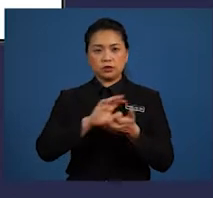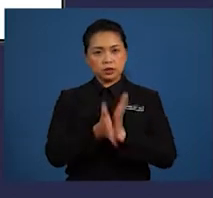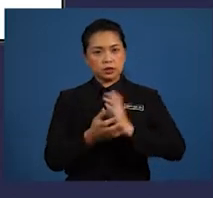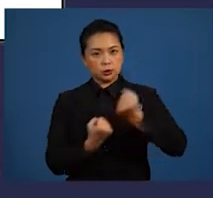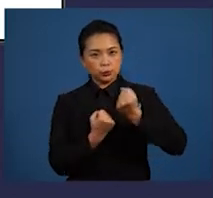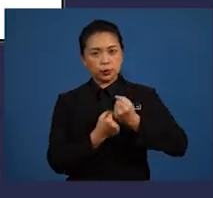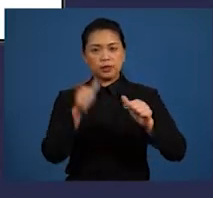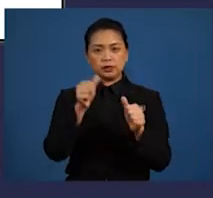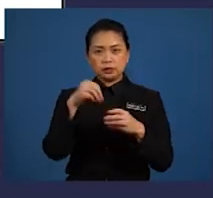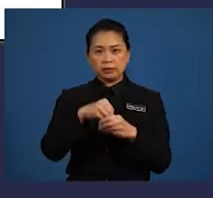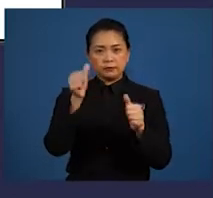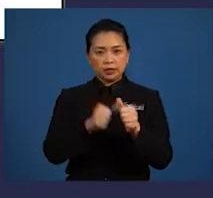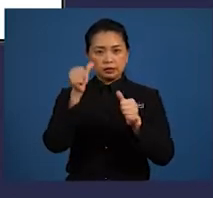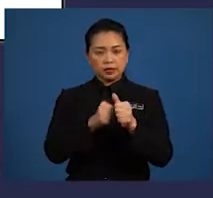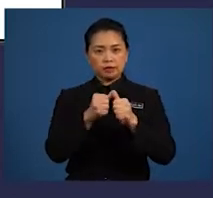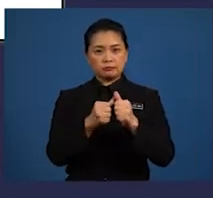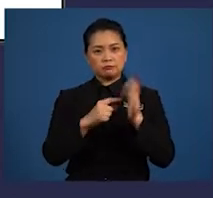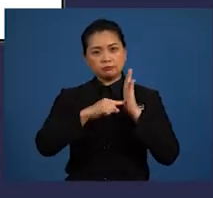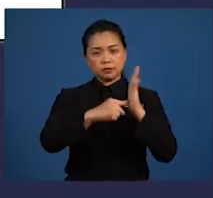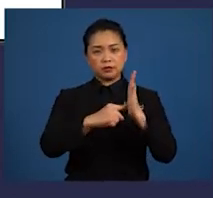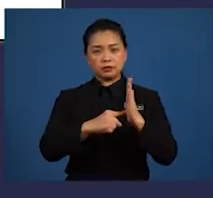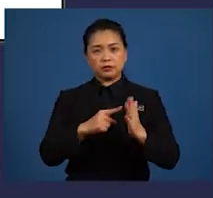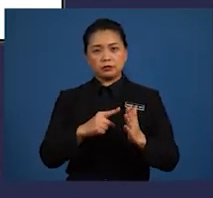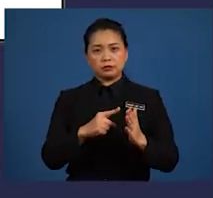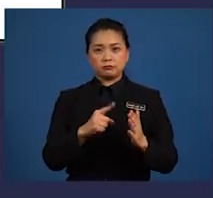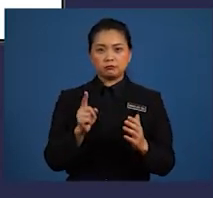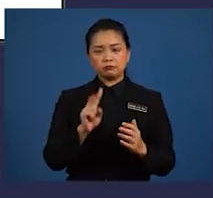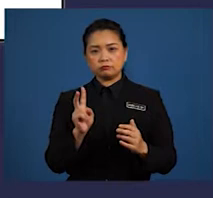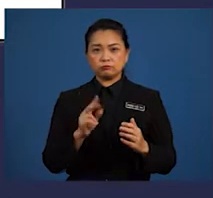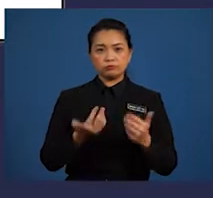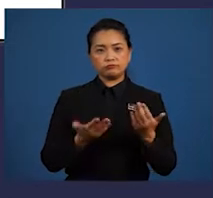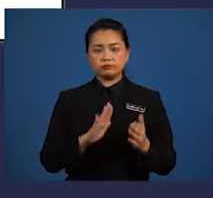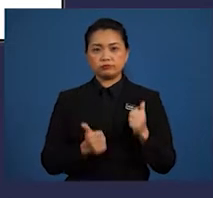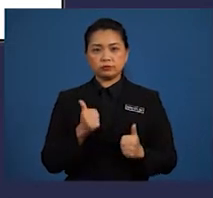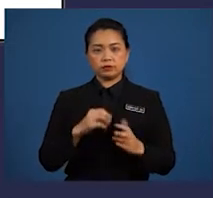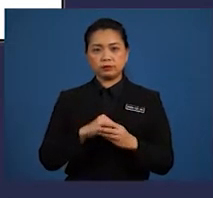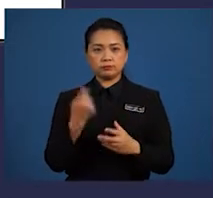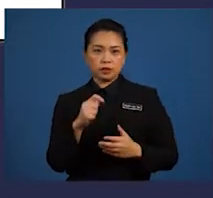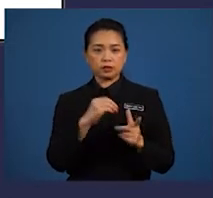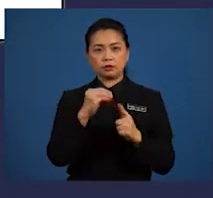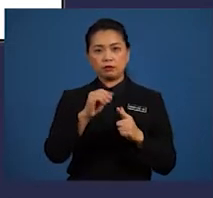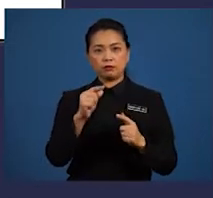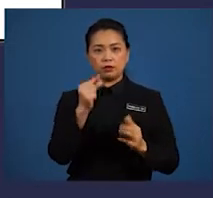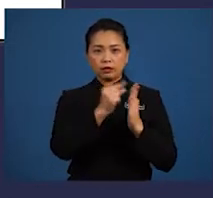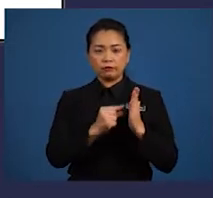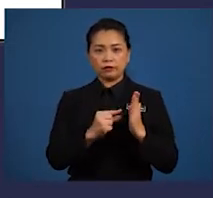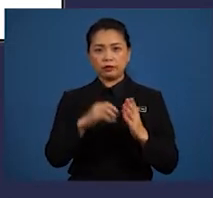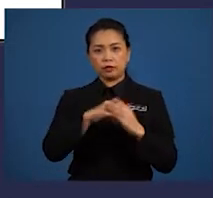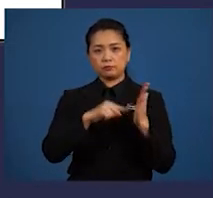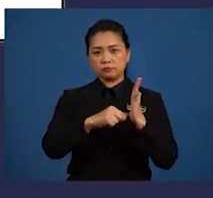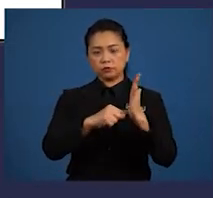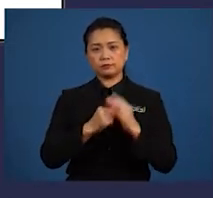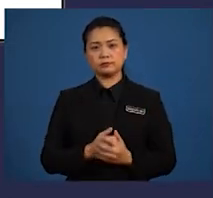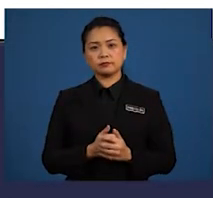sokongan dalam setiap subhani nama ada gerakan teks atau grafis yang dipaparkan dalam plus Muhammad